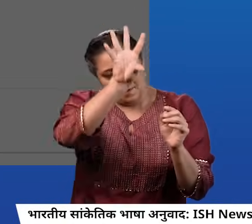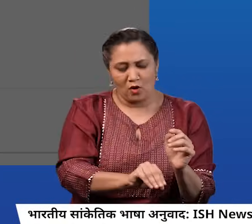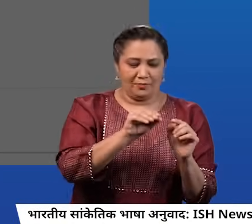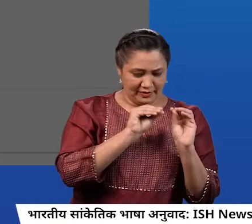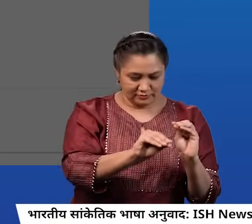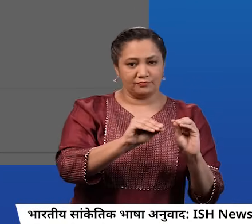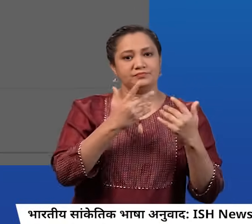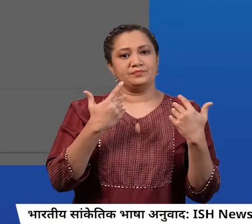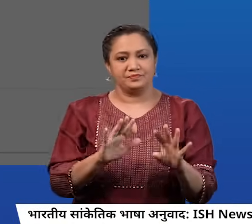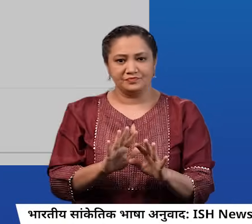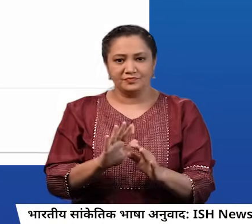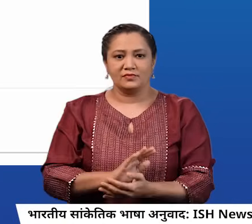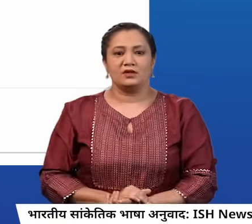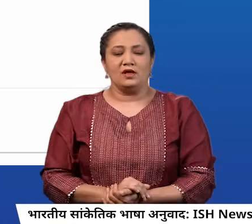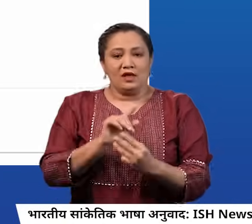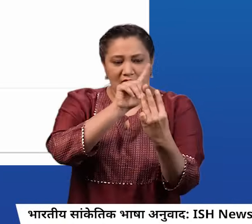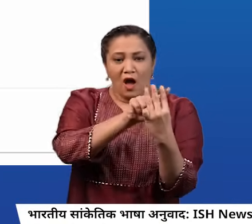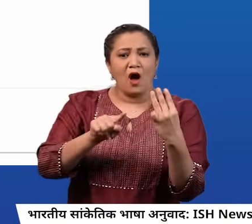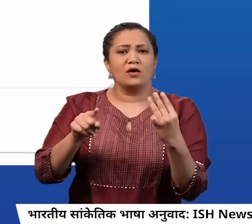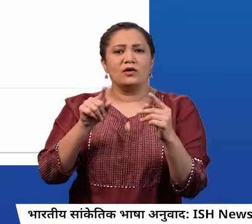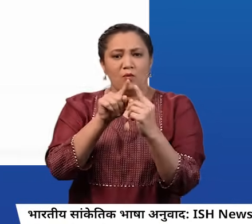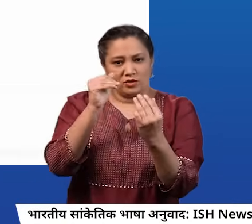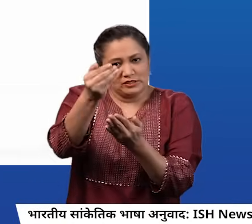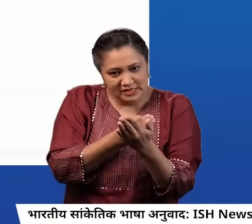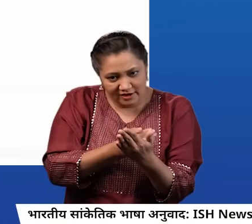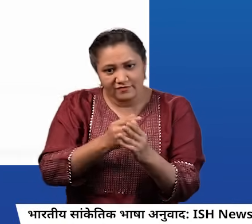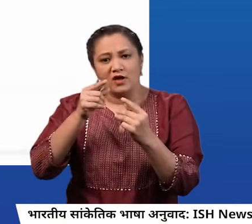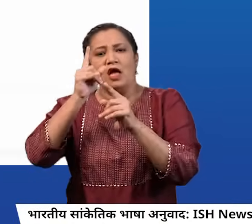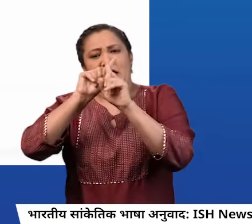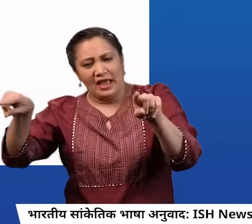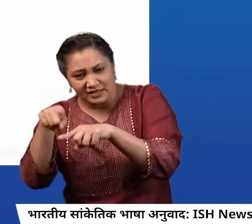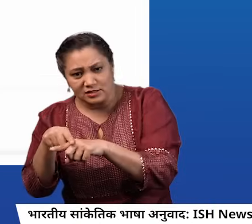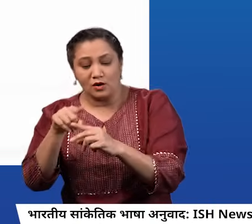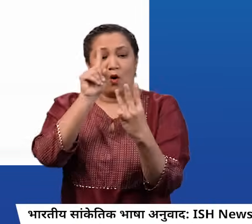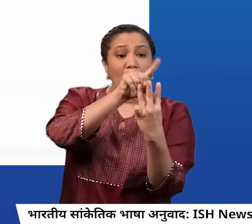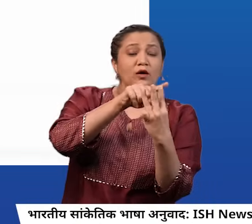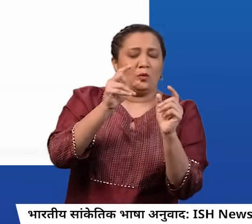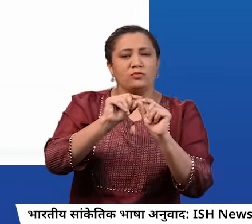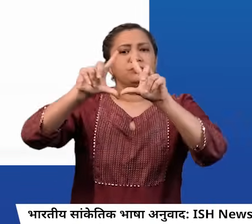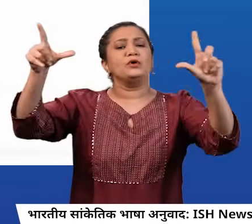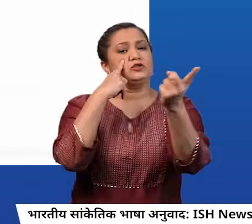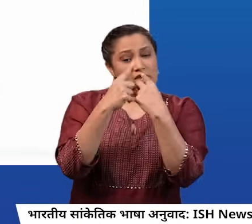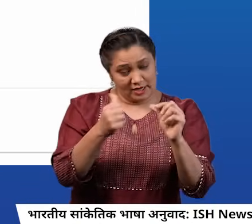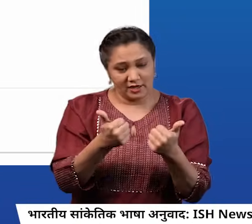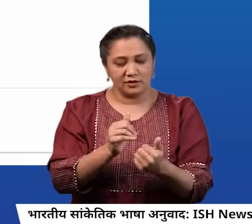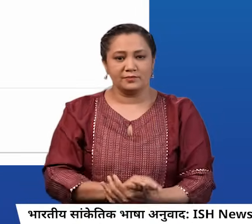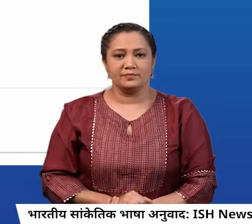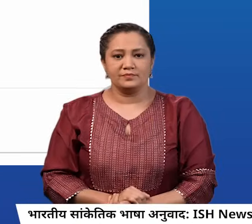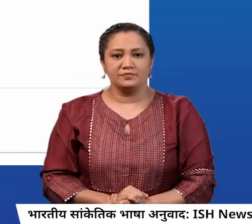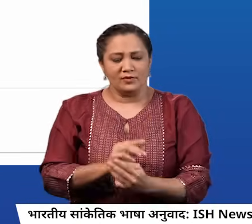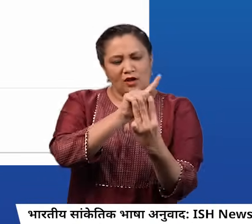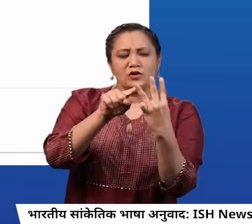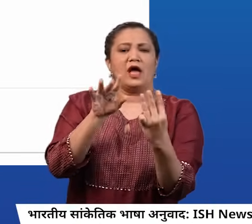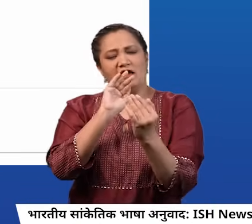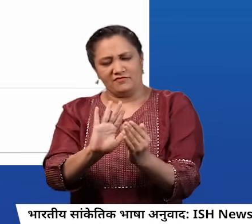त्या राकान्यात व्यवस्थित भरायंच है नamura आपन आत्टा पुल्णत भरलेला अर्जाची प्रारुपप पहूशक्तो चिमाला त्याची